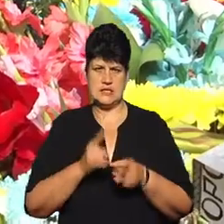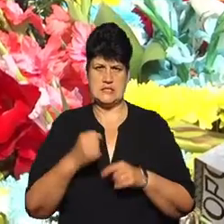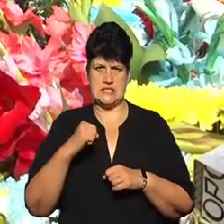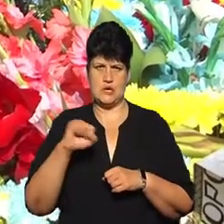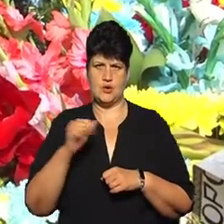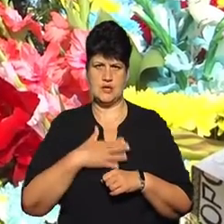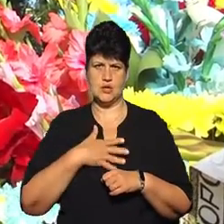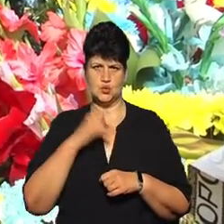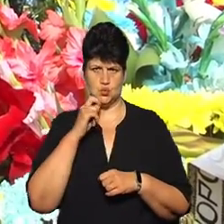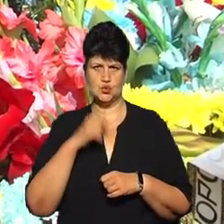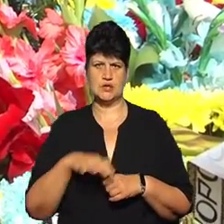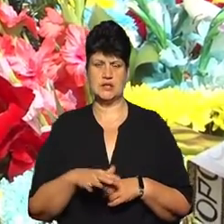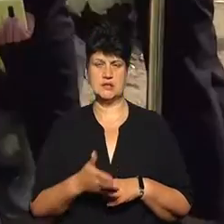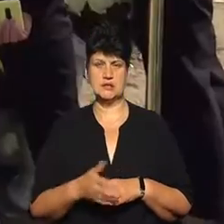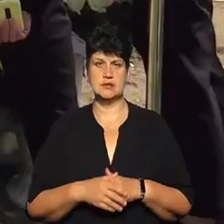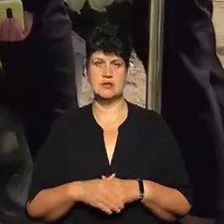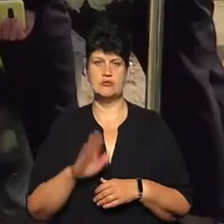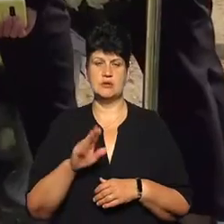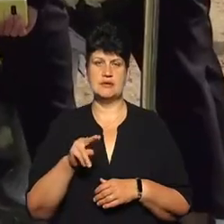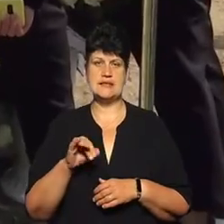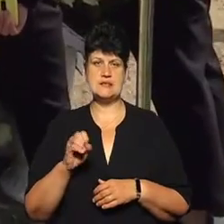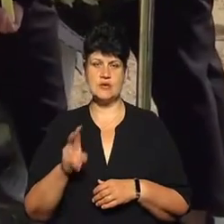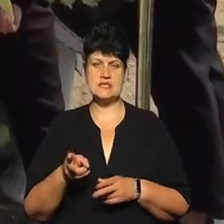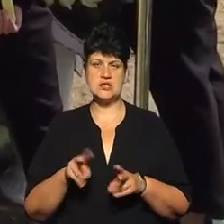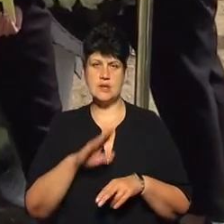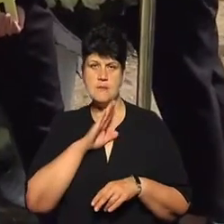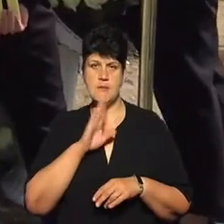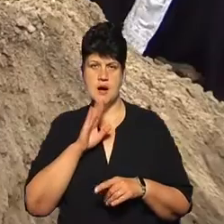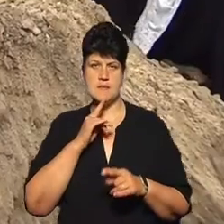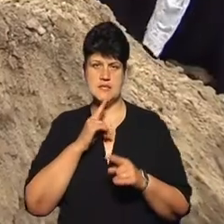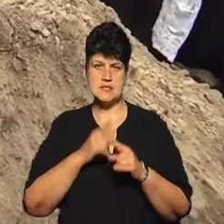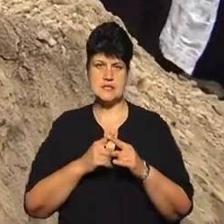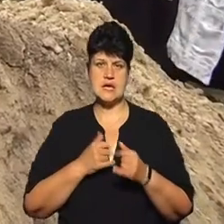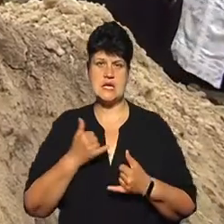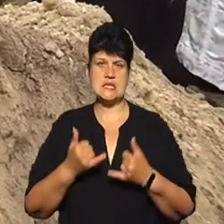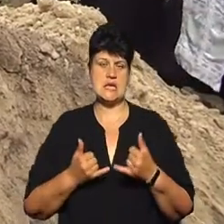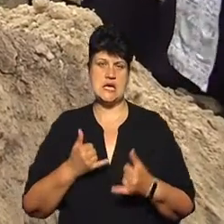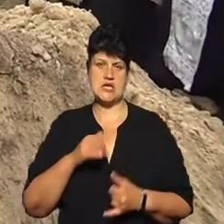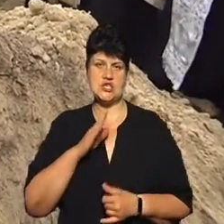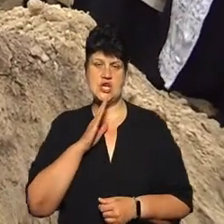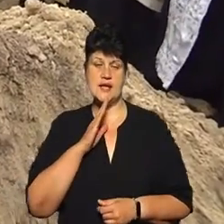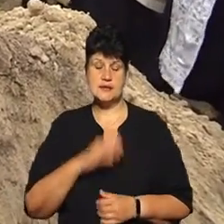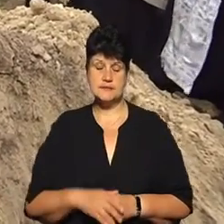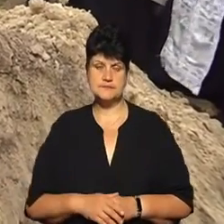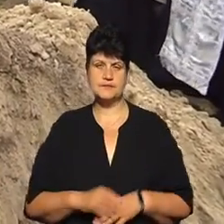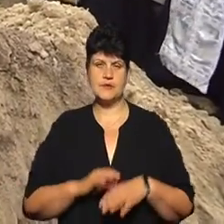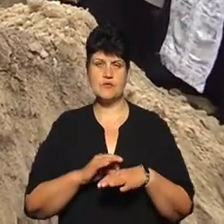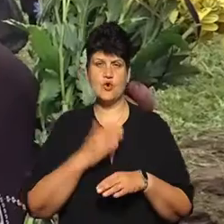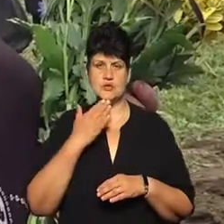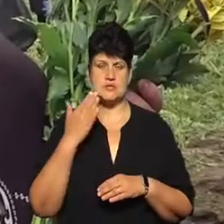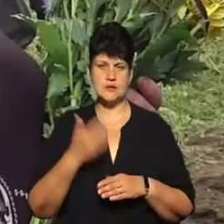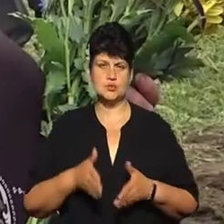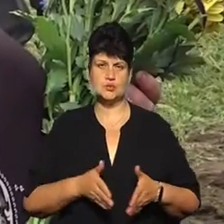України. У Володимира Теслюка залишилася мама, сестра і наречена. Провести в останню путь Ярослава Федьківа прийшов